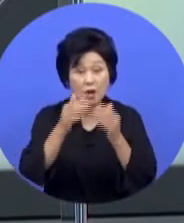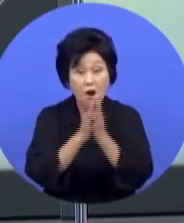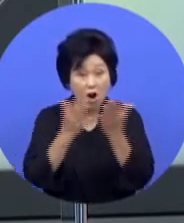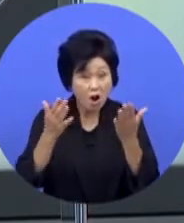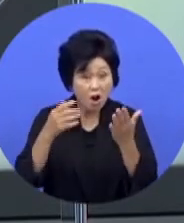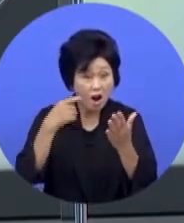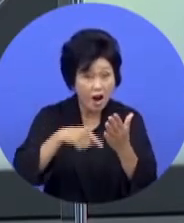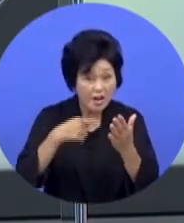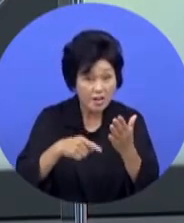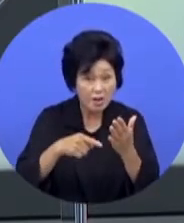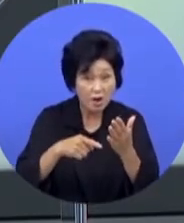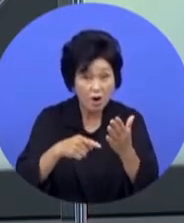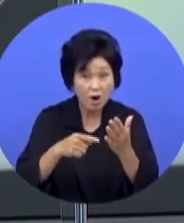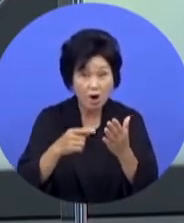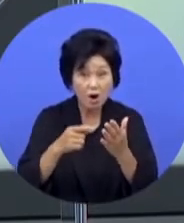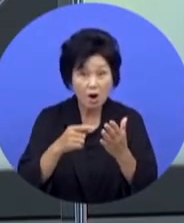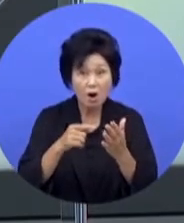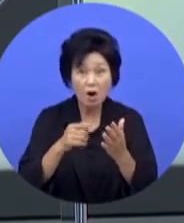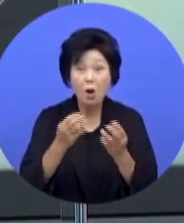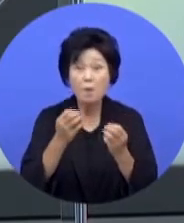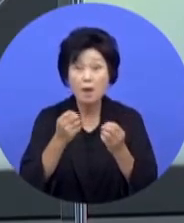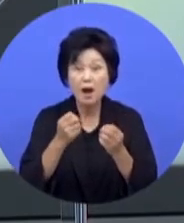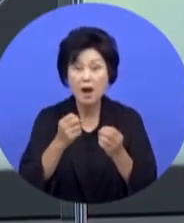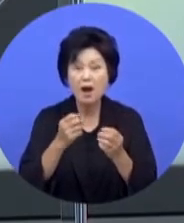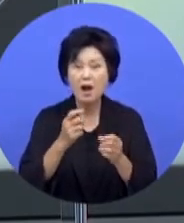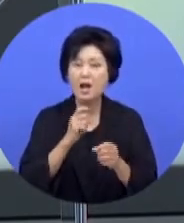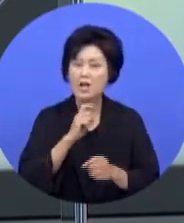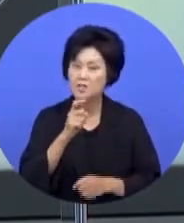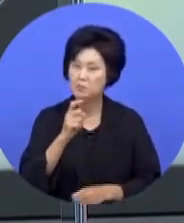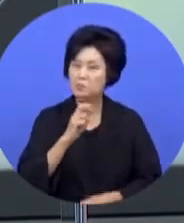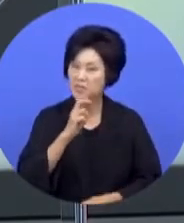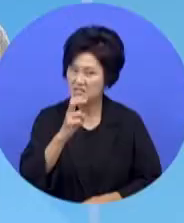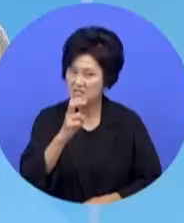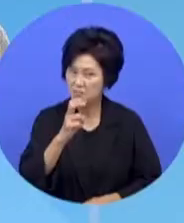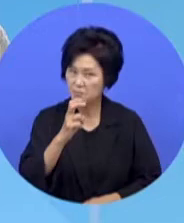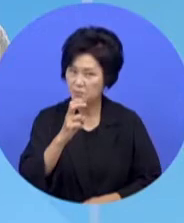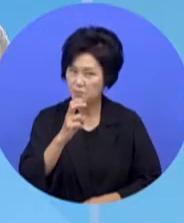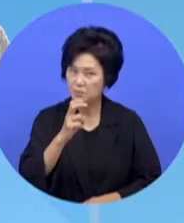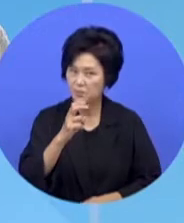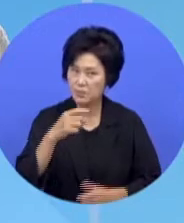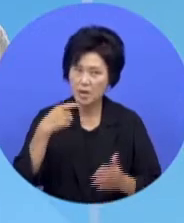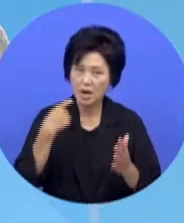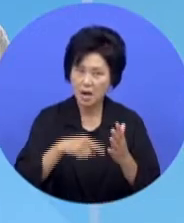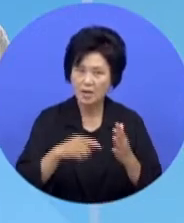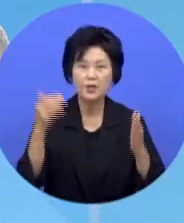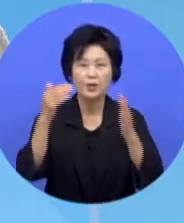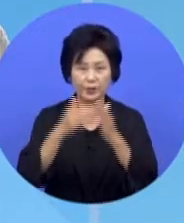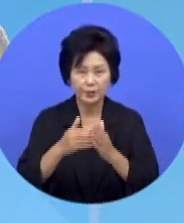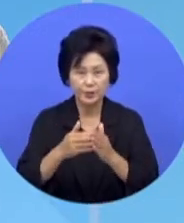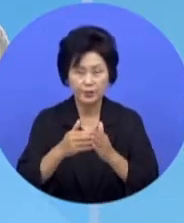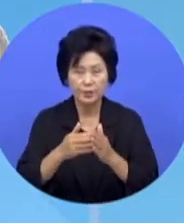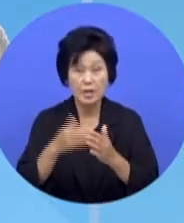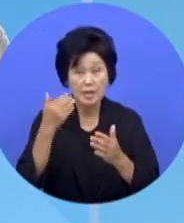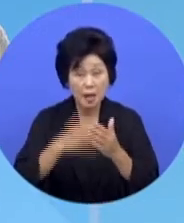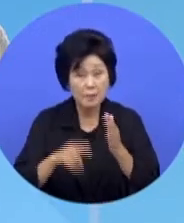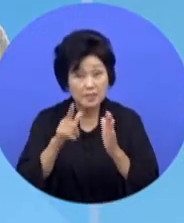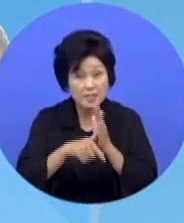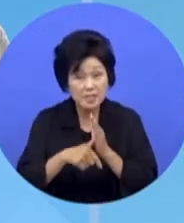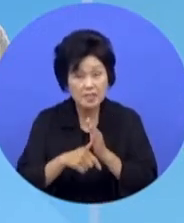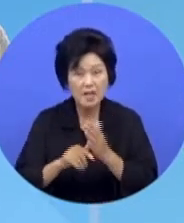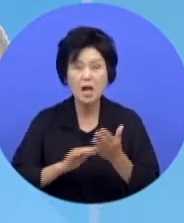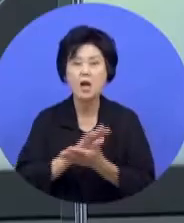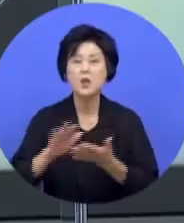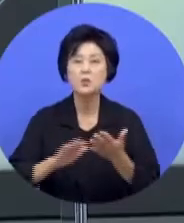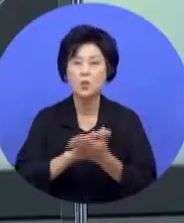10분, 20분 지나지 않습니다. 나머지는 다 이게 놀이 프로그램으로 해버리니까 이렇게 해서 되겠는가. 유대인들은 쉐마